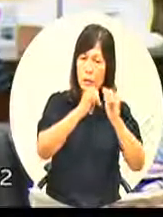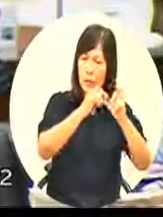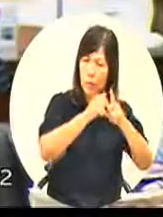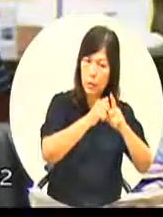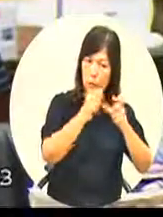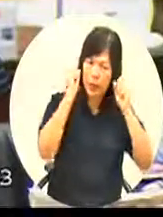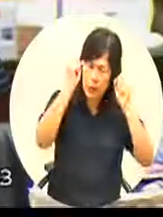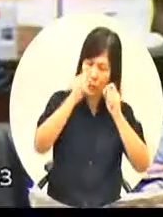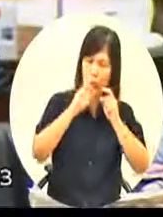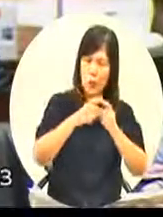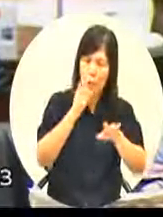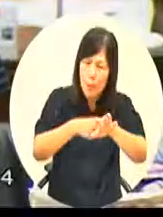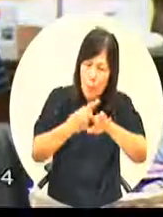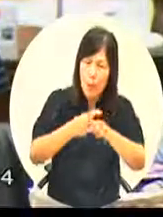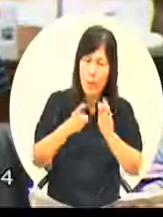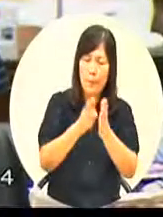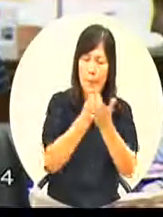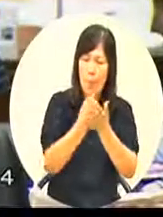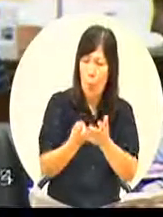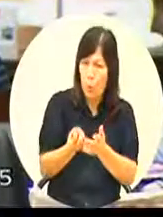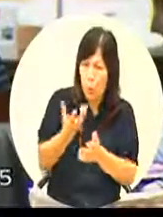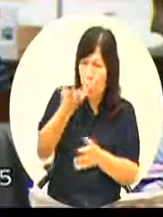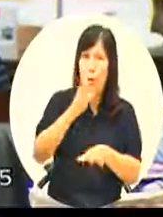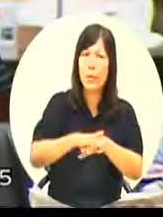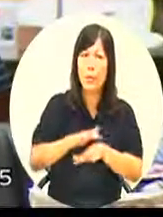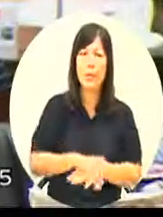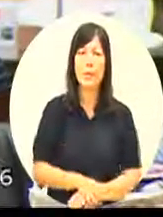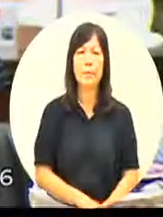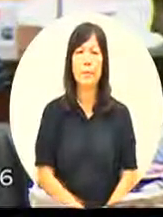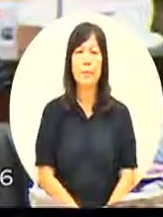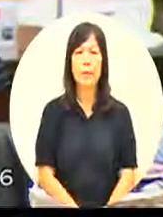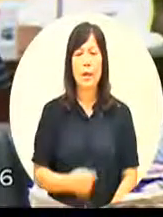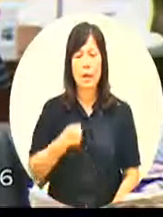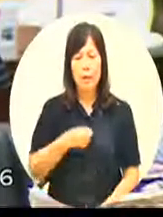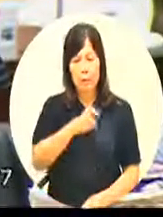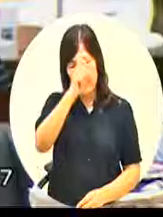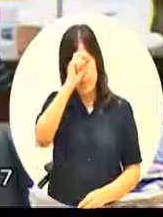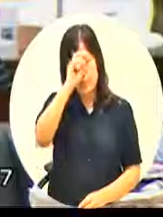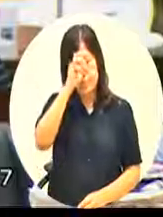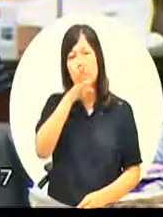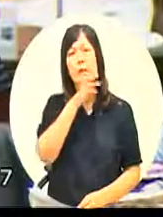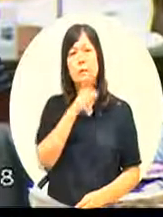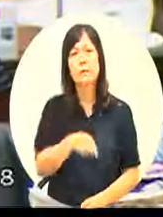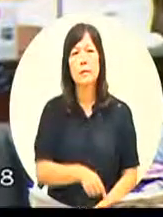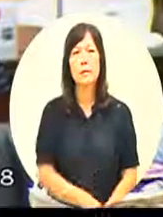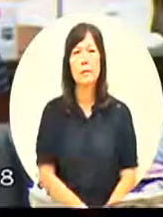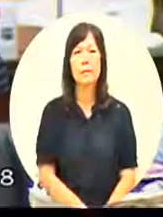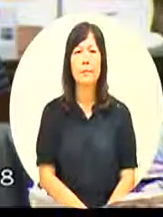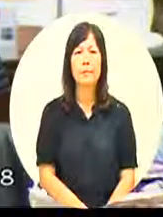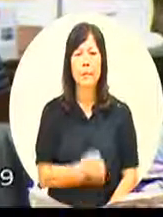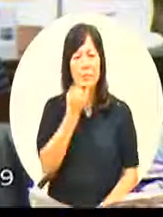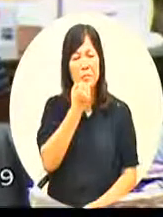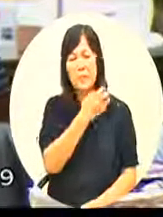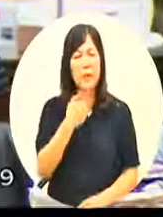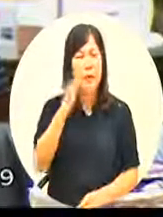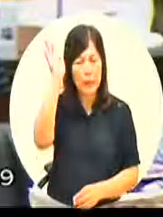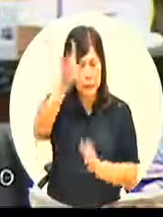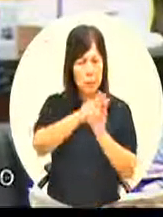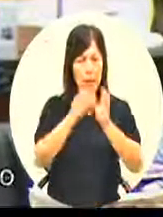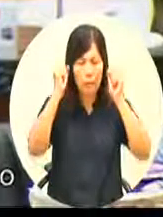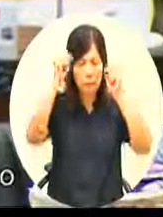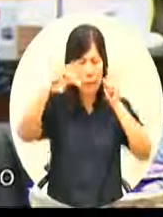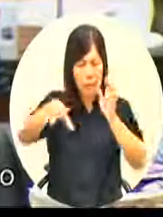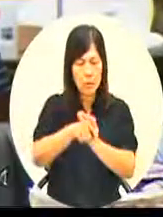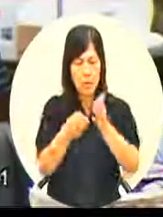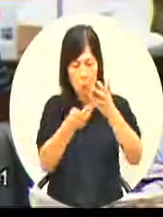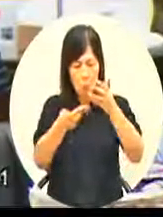气是很兴盛的。好，所以说，我期待我们也许未来体育处会升为